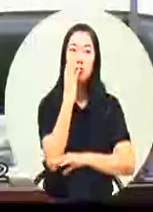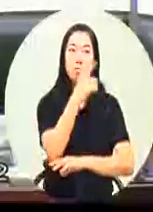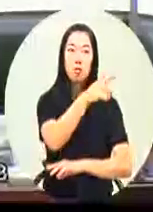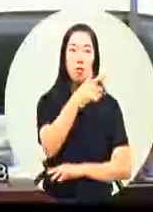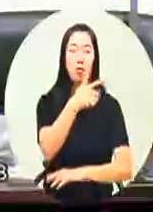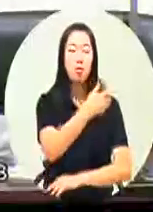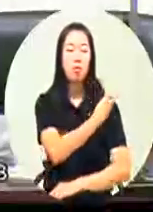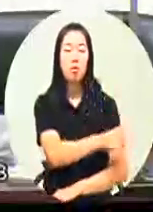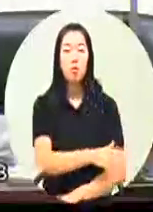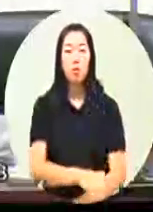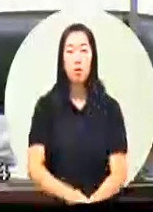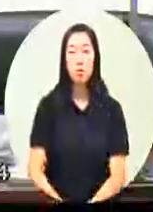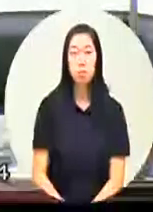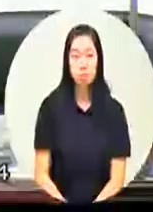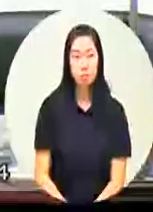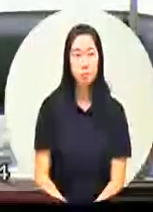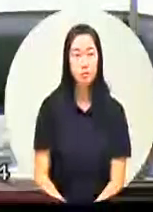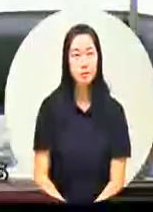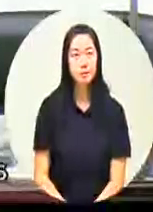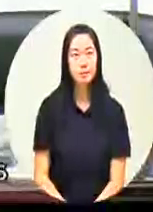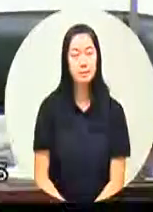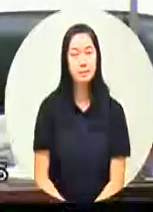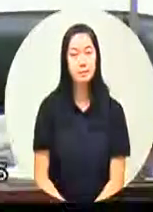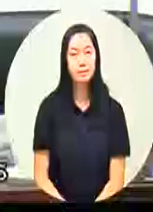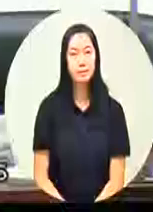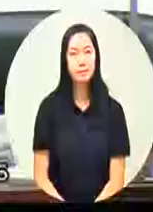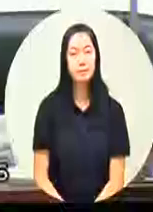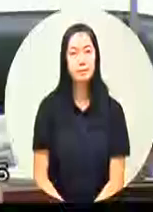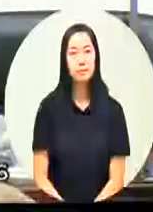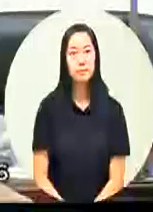理你，对不对？局长，你简单答复。